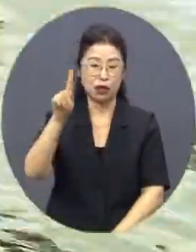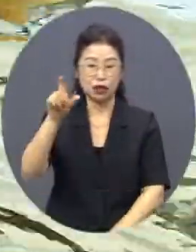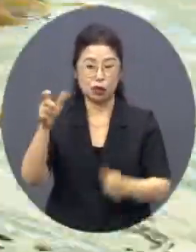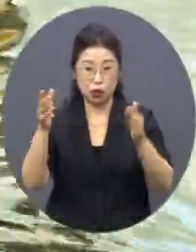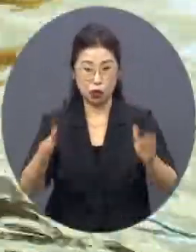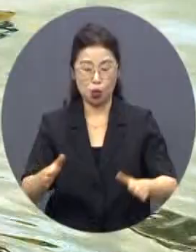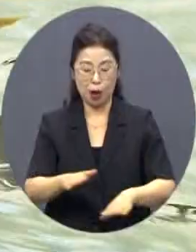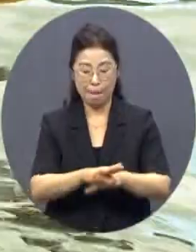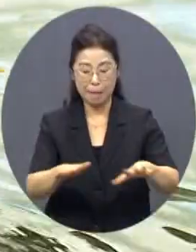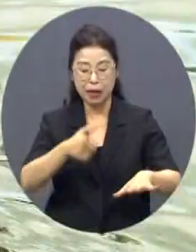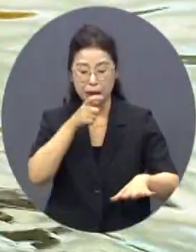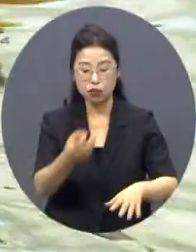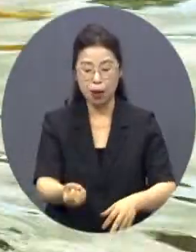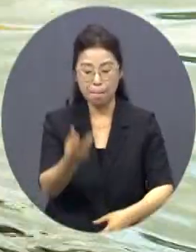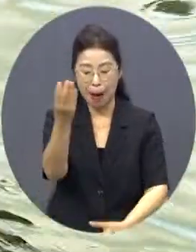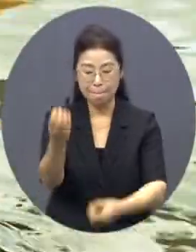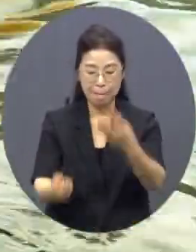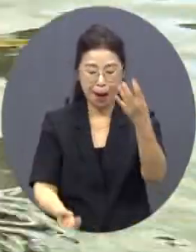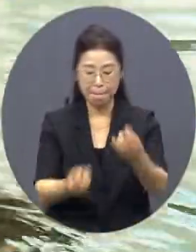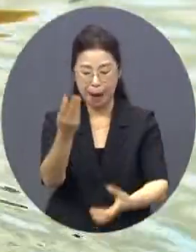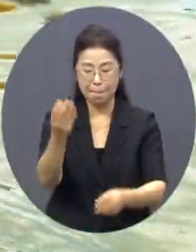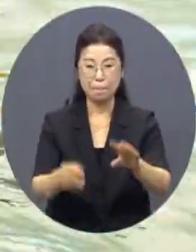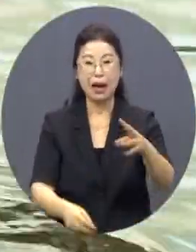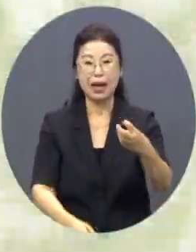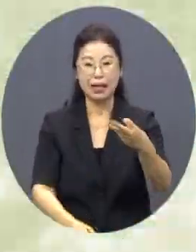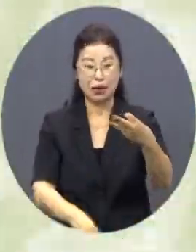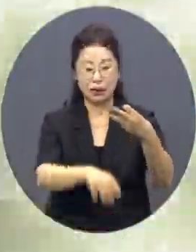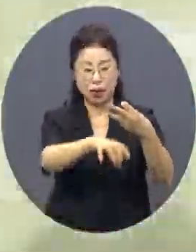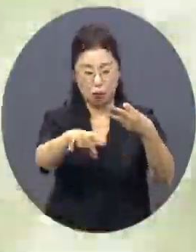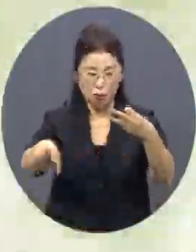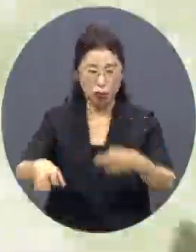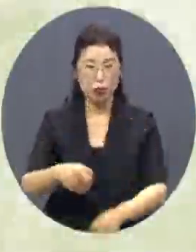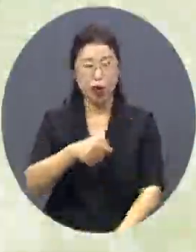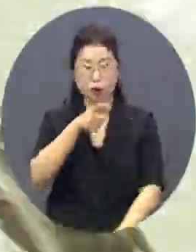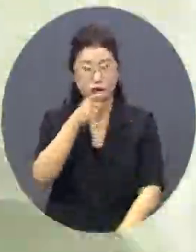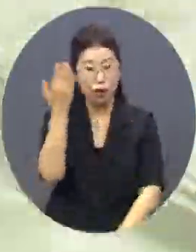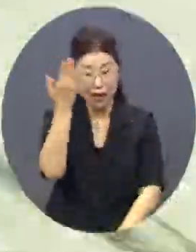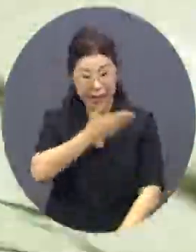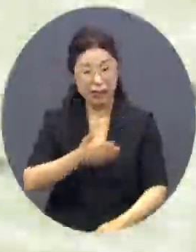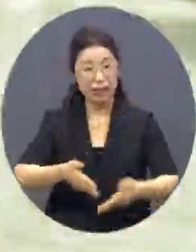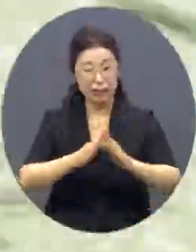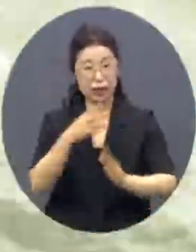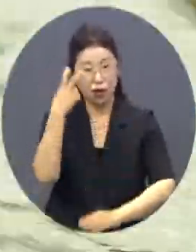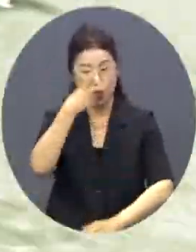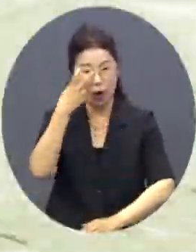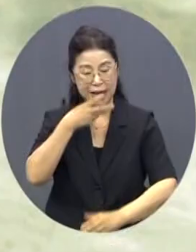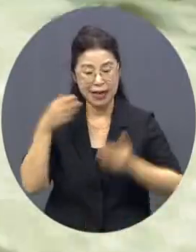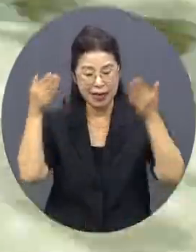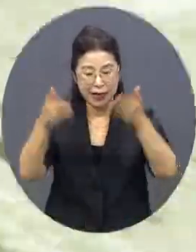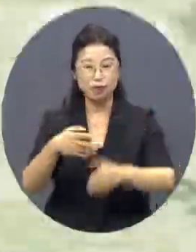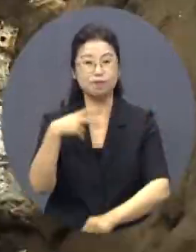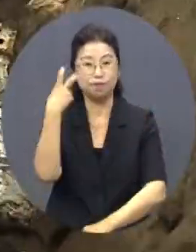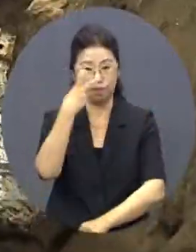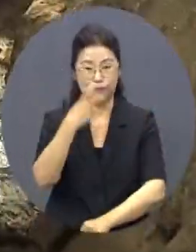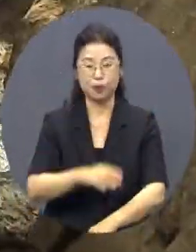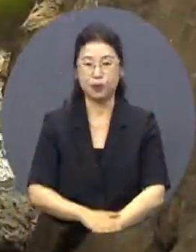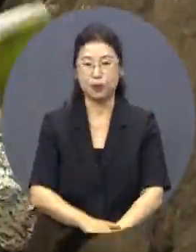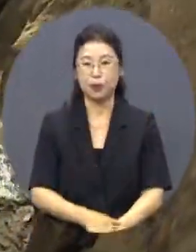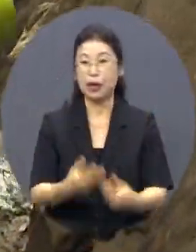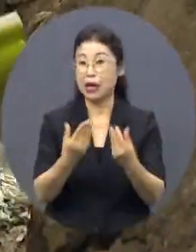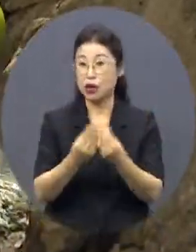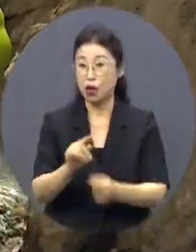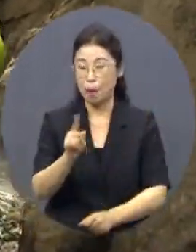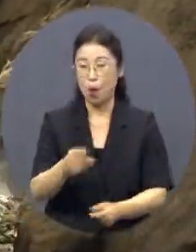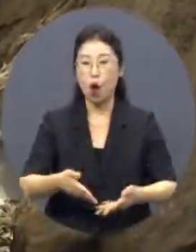바닥 분수 등 물놀이 시설 13곳을 대상으로 수질 등 시설 관리 실태를 집중 점검합니다. 점검